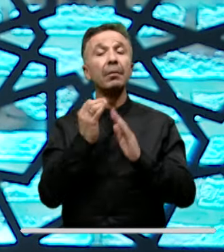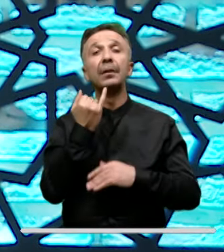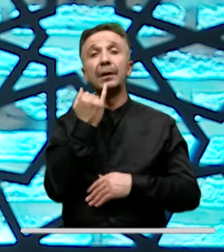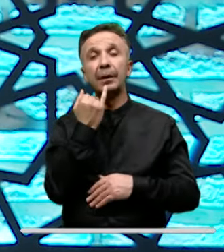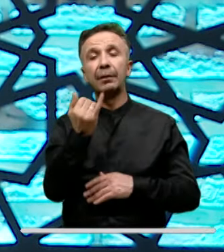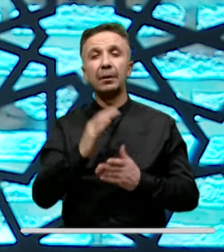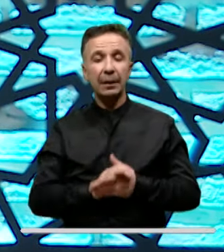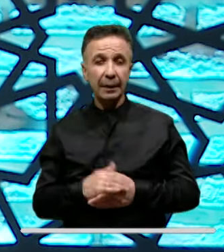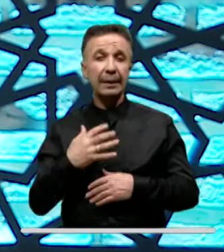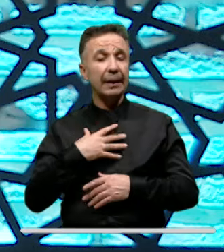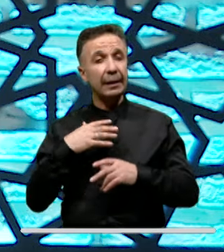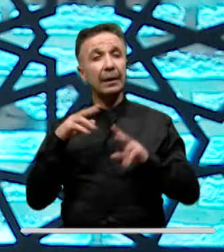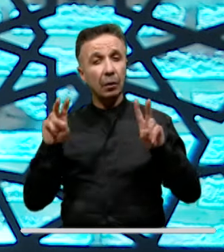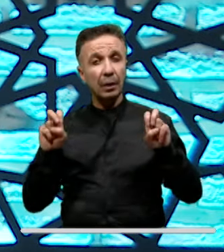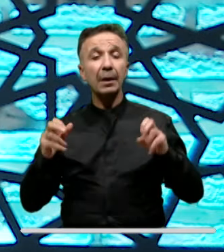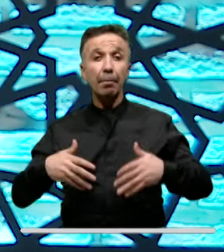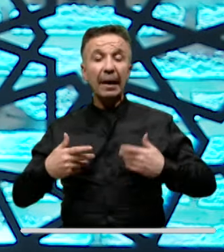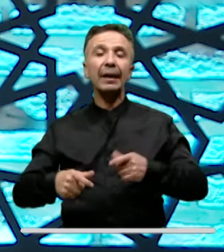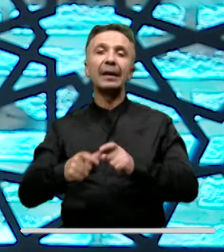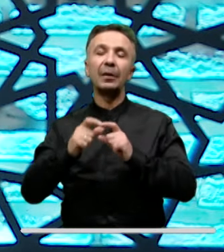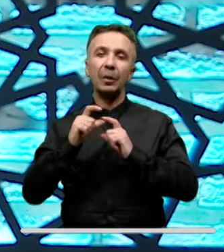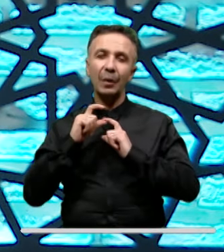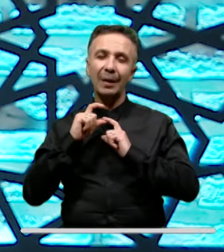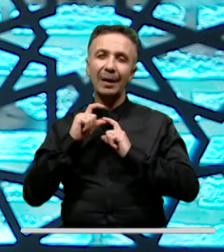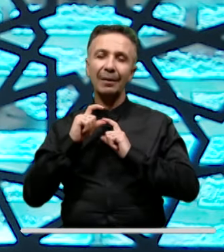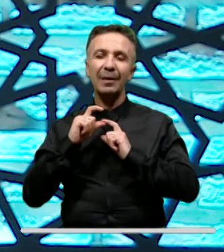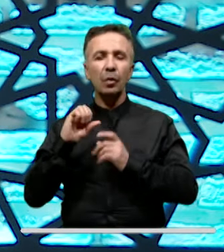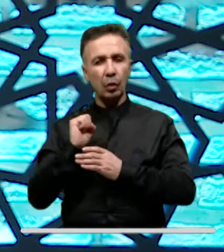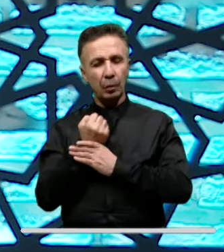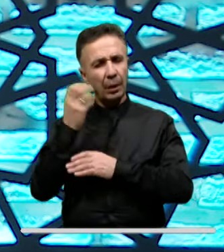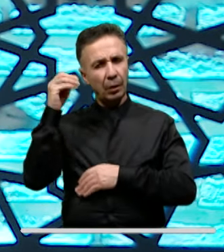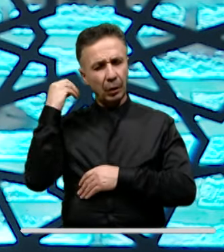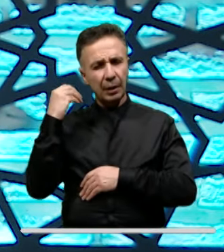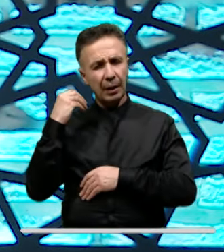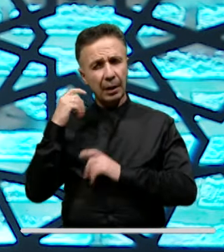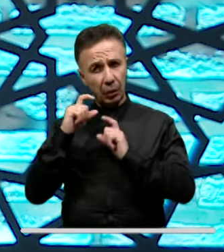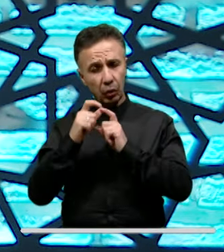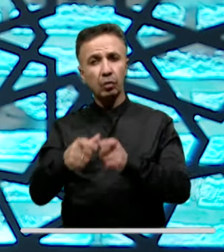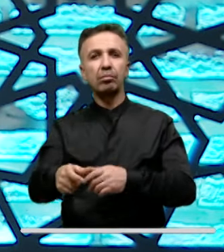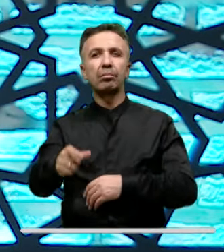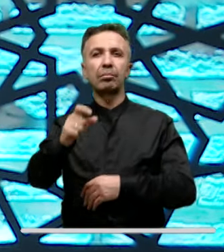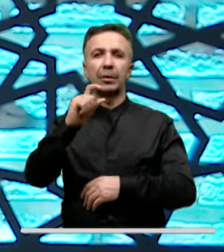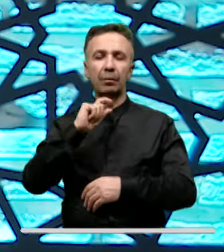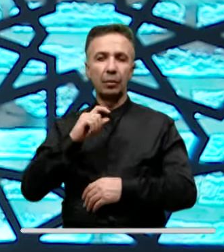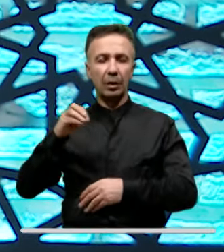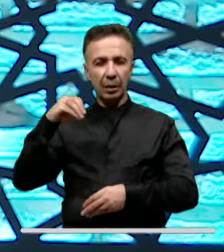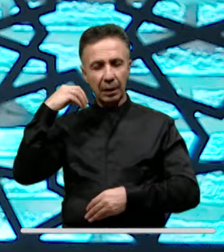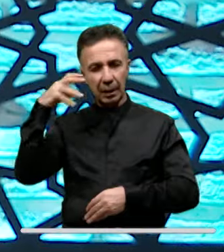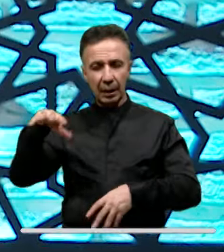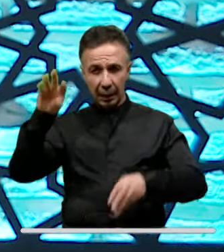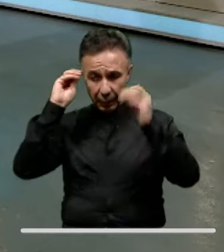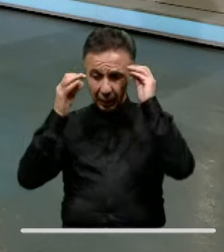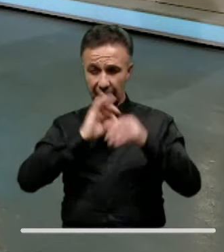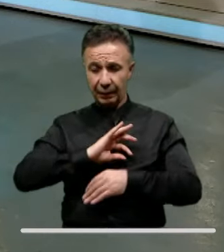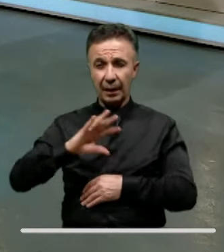olacağız ve dini anlamda merak edilen soruları işin uzmanına sorup cevaplarını alacağız. Bu akşam ilminden istifade